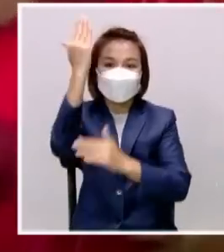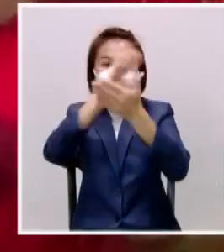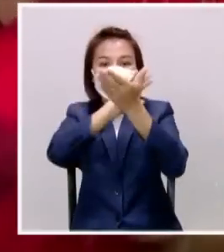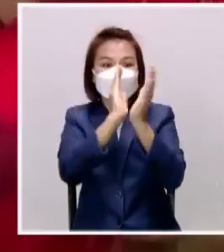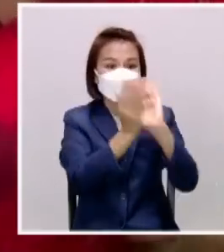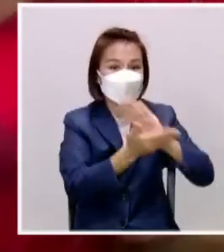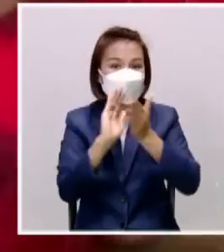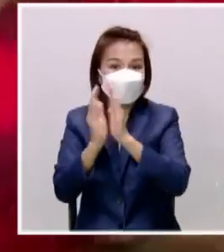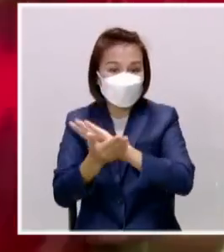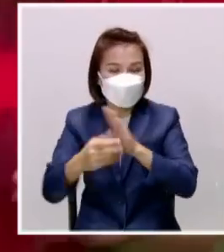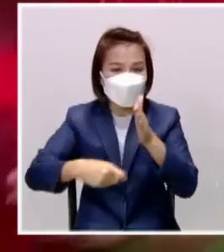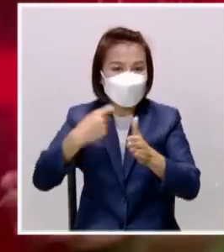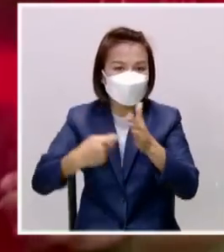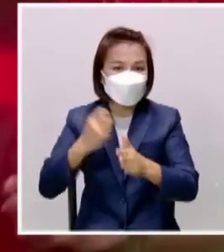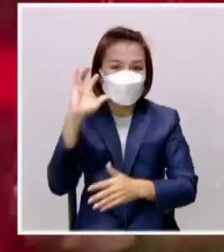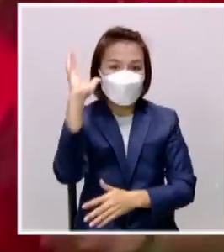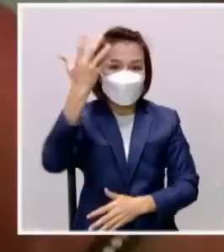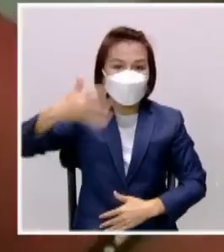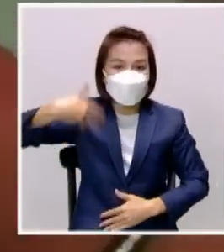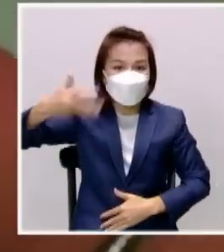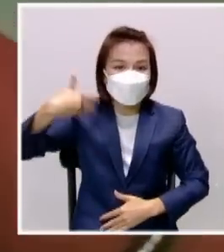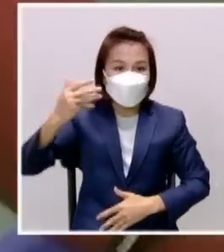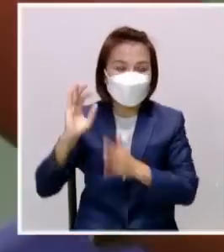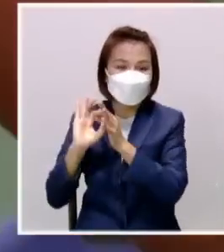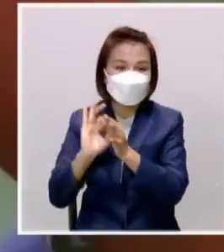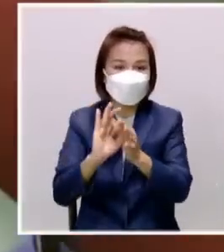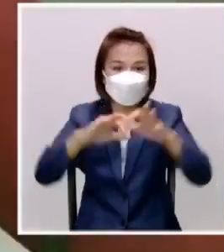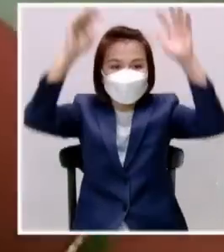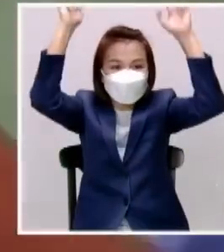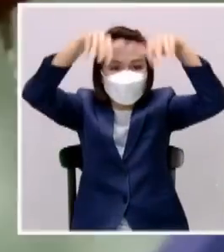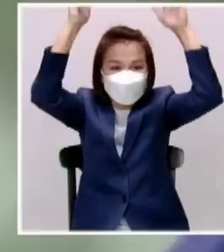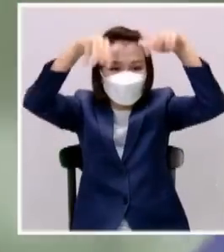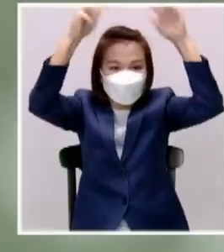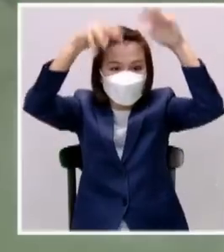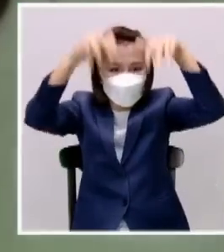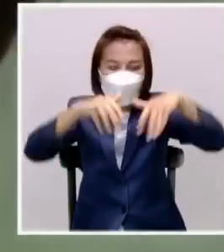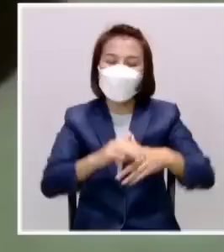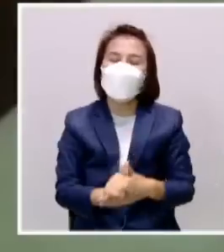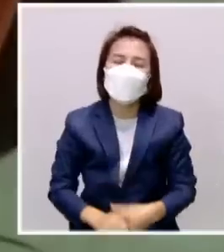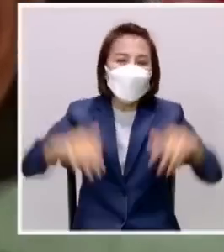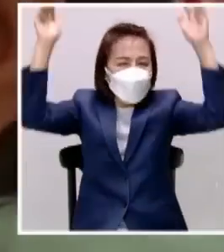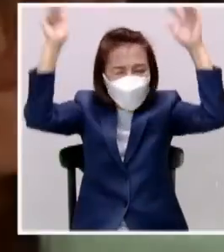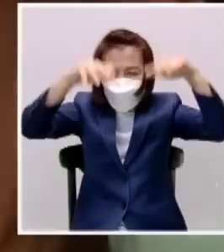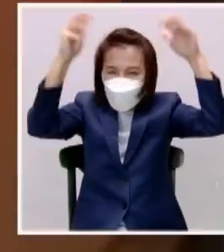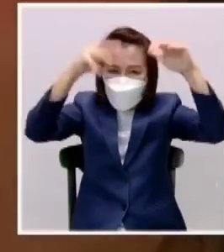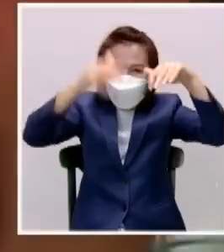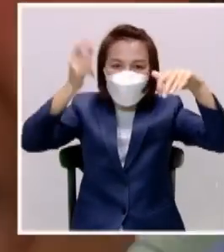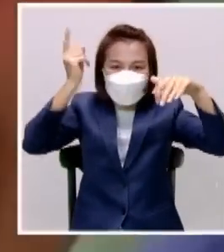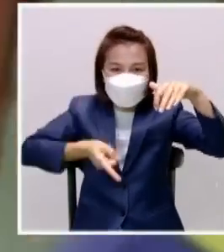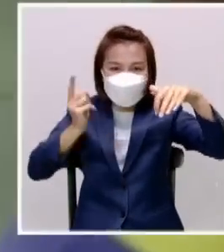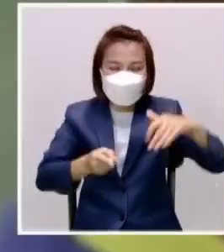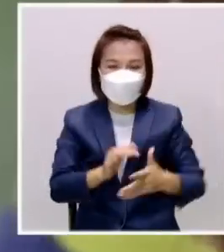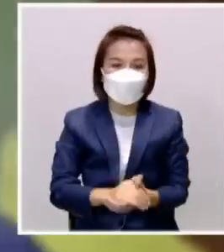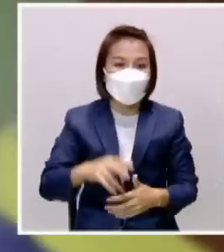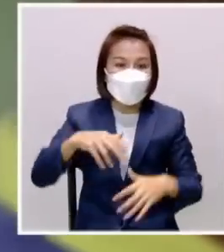ซึ่งมีสาเหตุมาจากภาวะโลกร้อนทำให้เกิดฝนตกรุนแรงผิดปกติก่อนหน้านี้ฝนตกหนักและน้ำท่ว